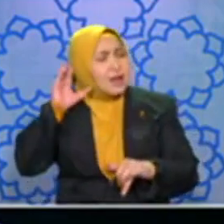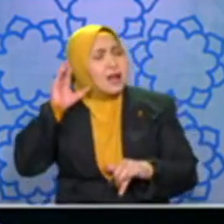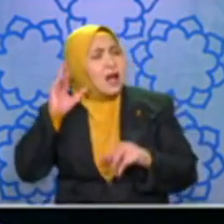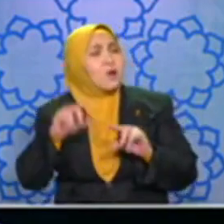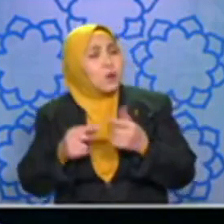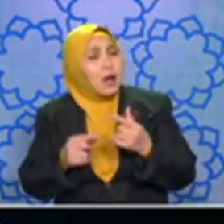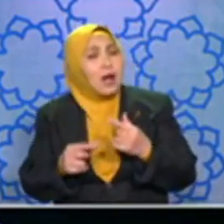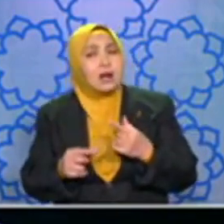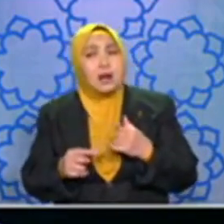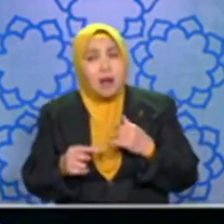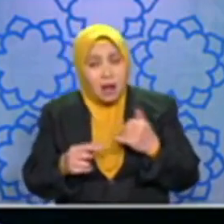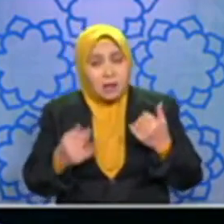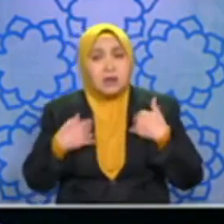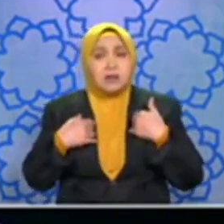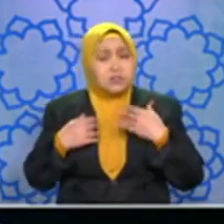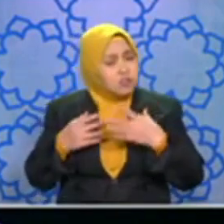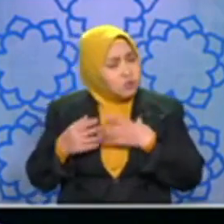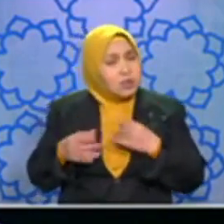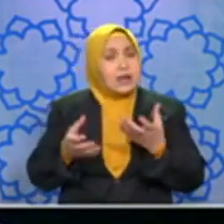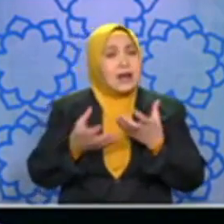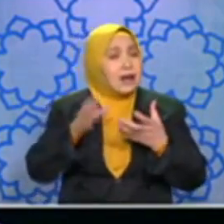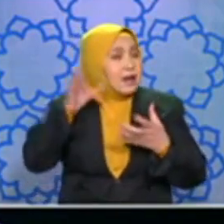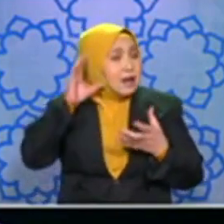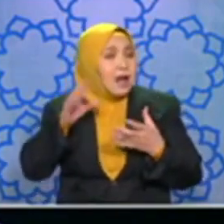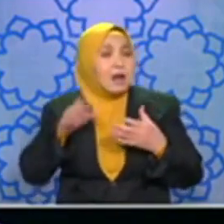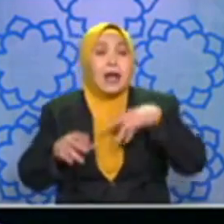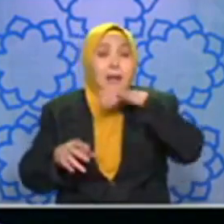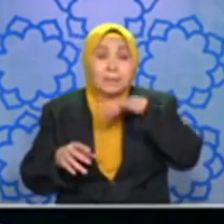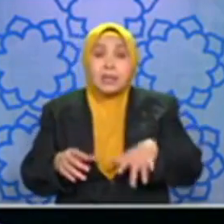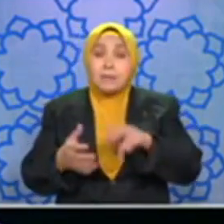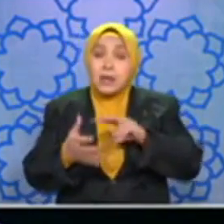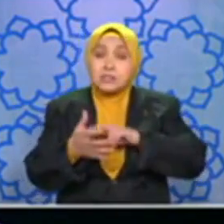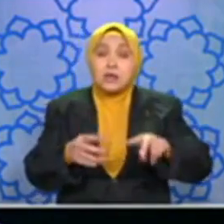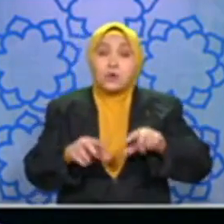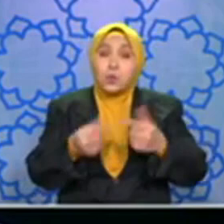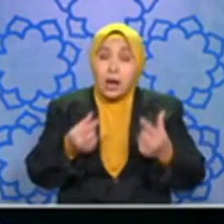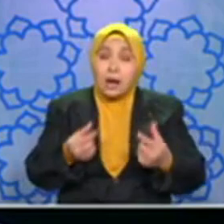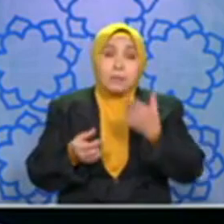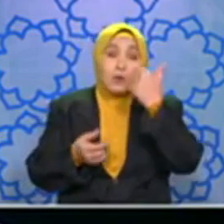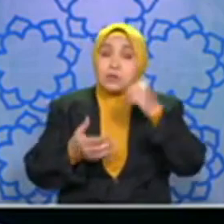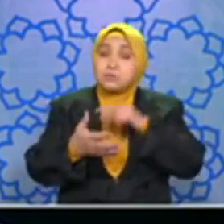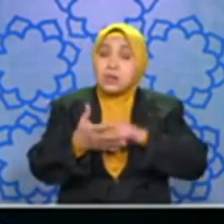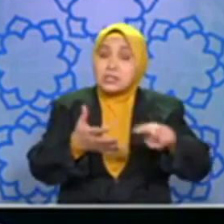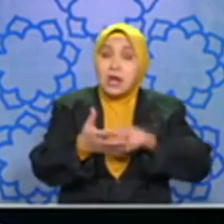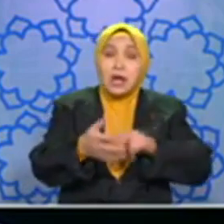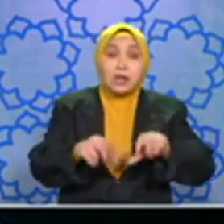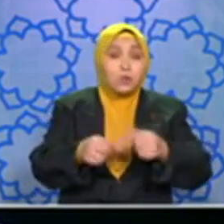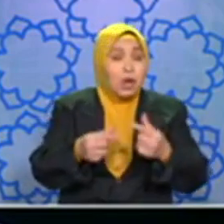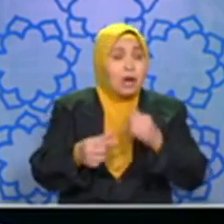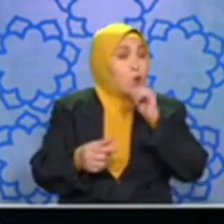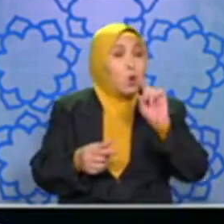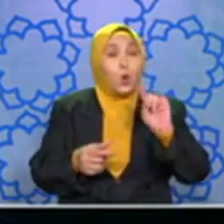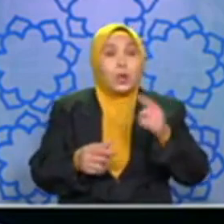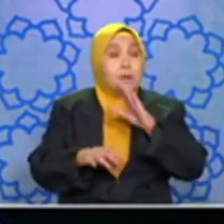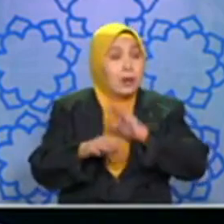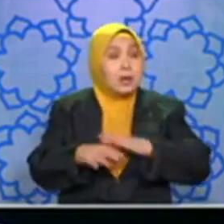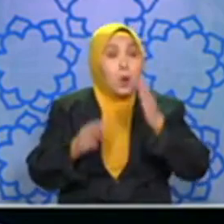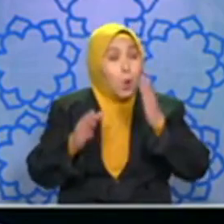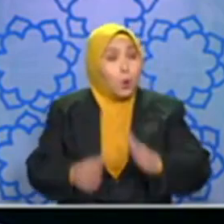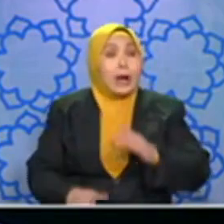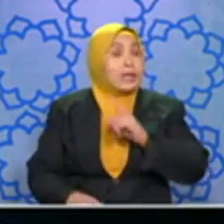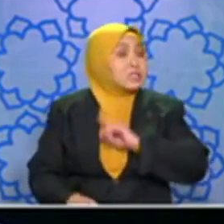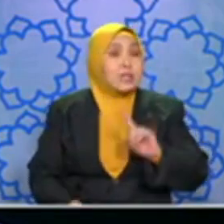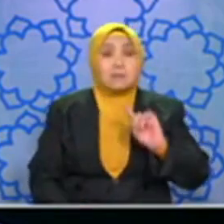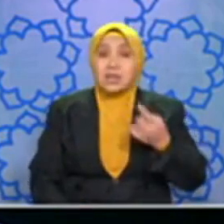kalau kita tengok Abu Sufyan tu mengendap-endap nak dengar Nabi baca Quran. Pasal bacaan Quran ini bukan hanya untuk orang Islam. Orang yang bukan Islam